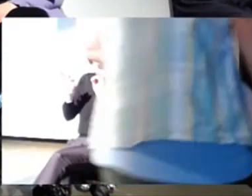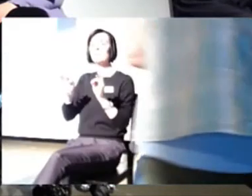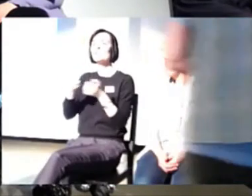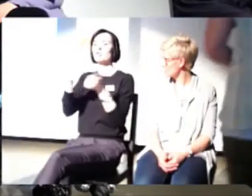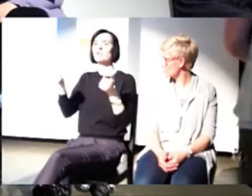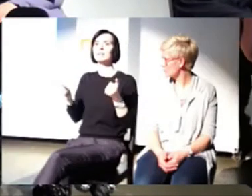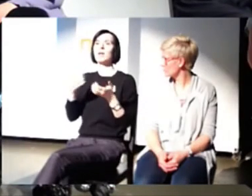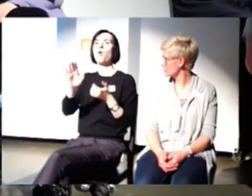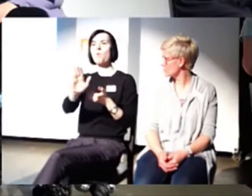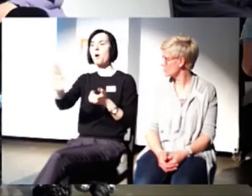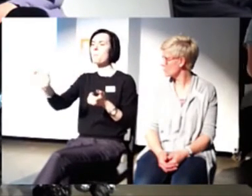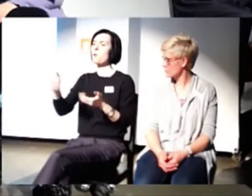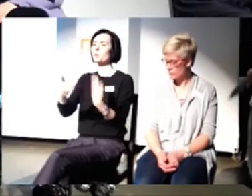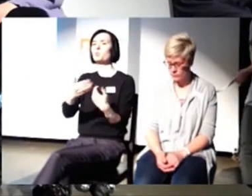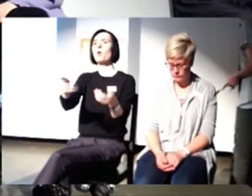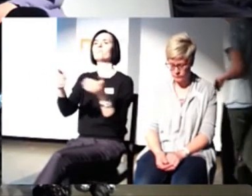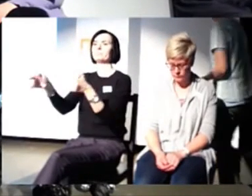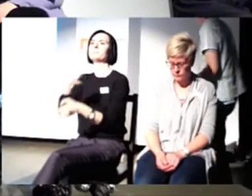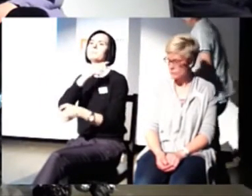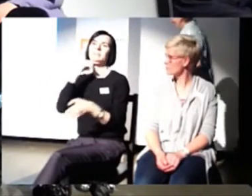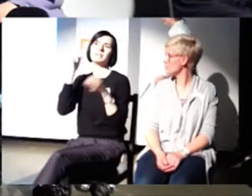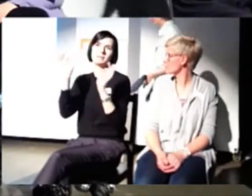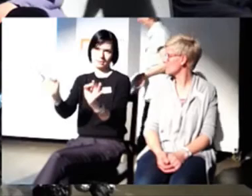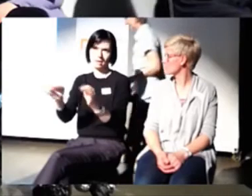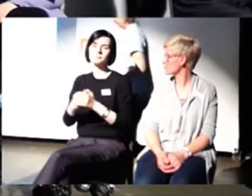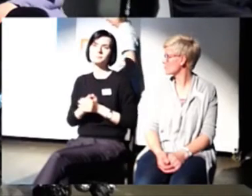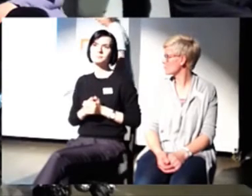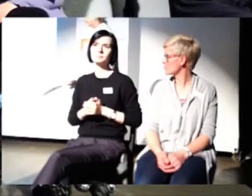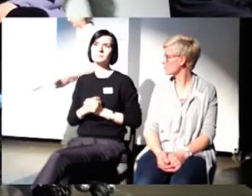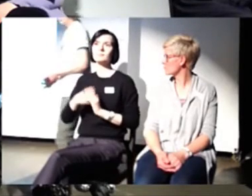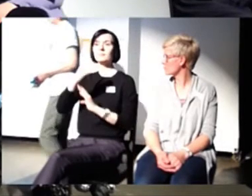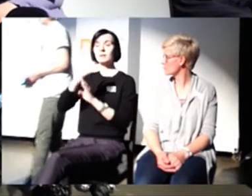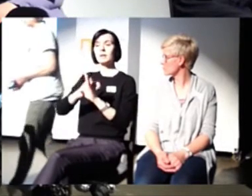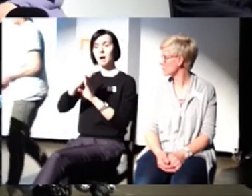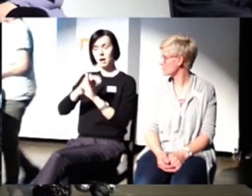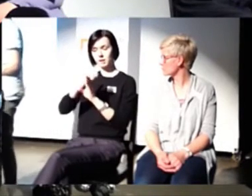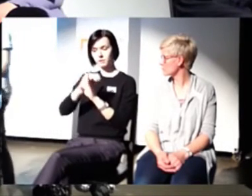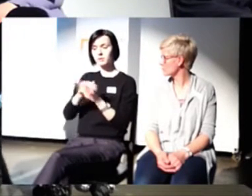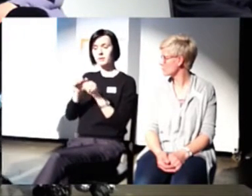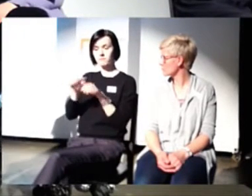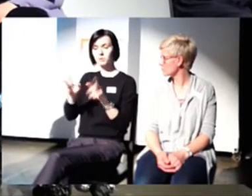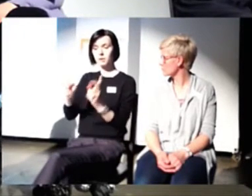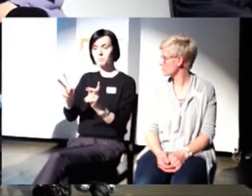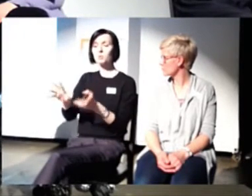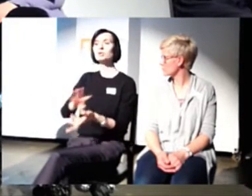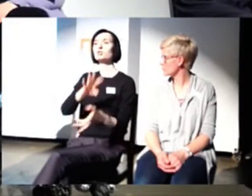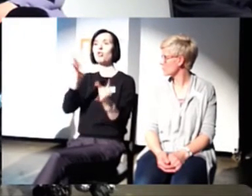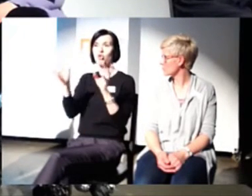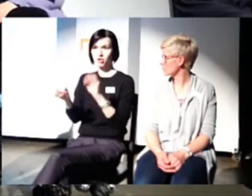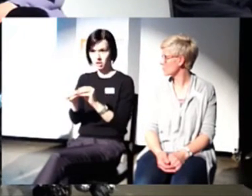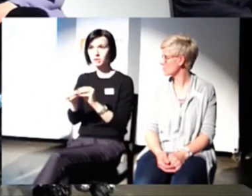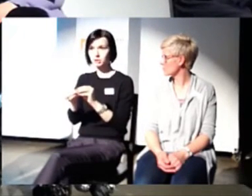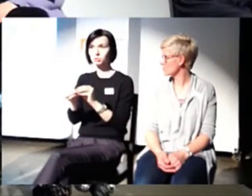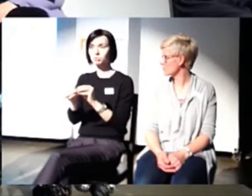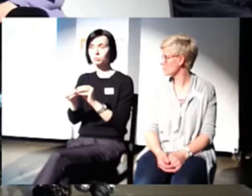käytössä. Ja arviointiin vaikuttaa myös, millaiset kokonaisuuden hakemukset kulloinkin muodostavat. Hakemuksia